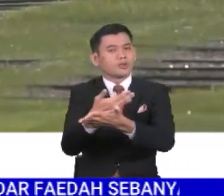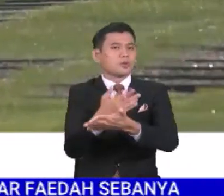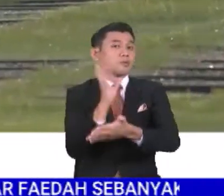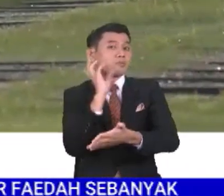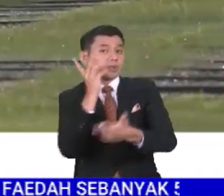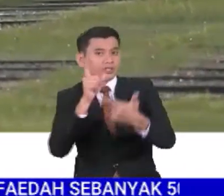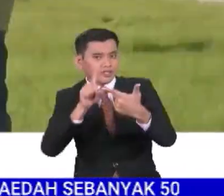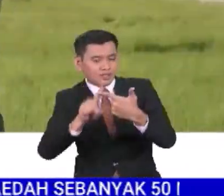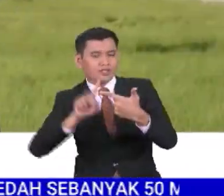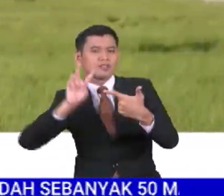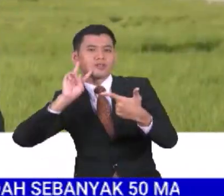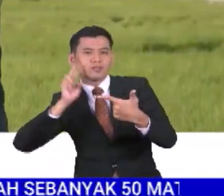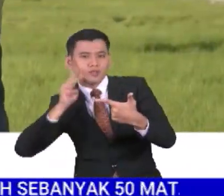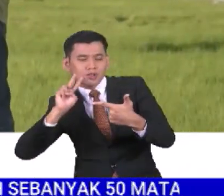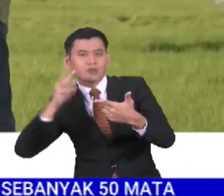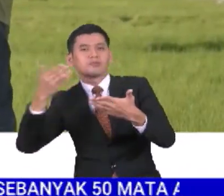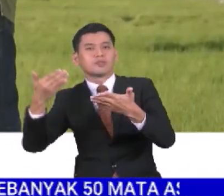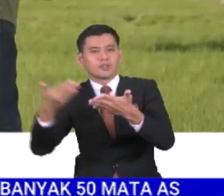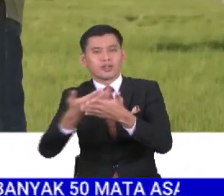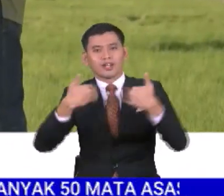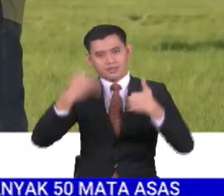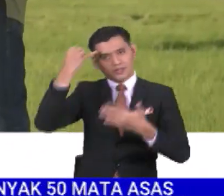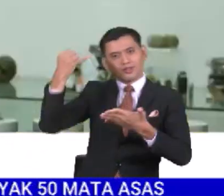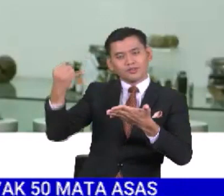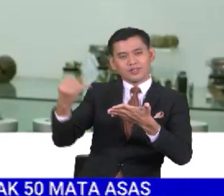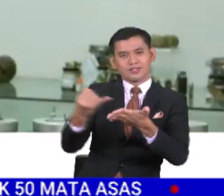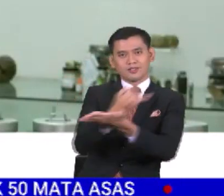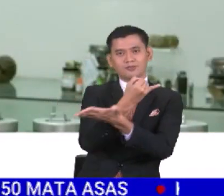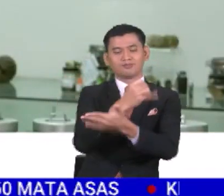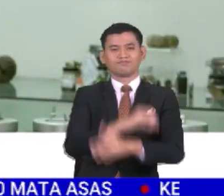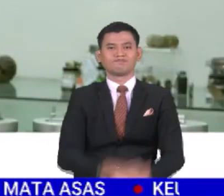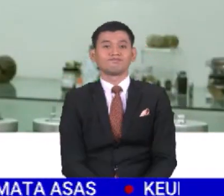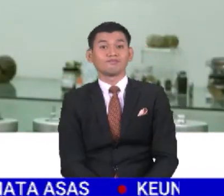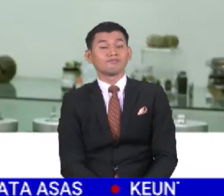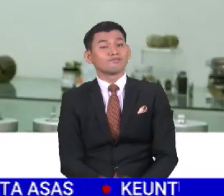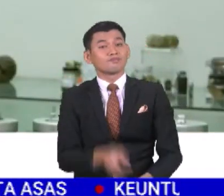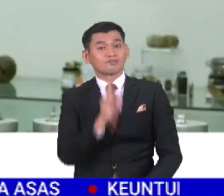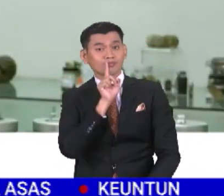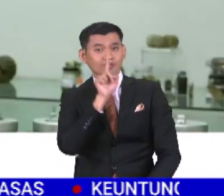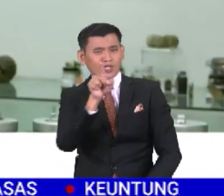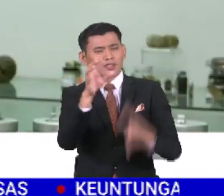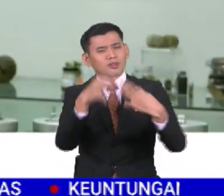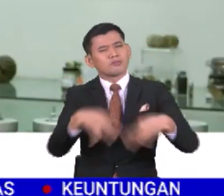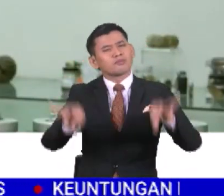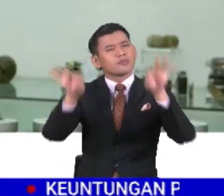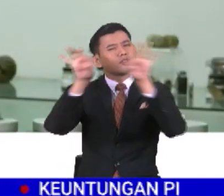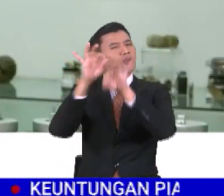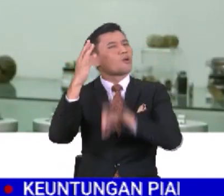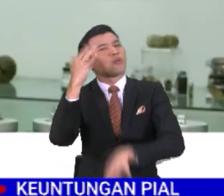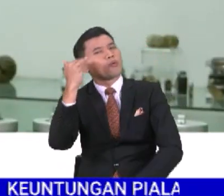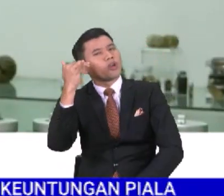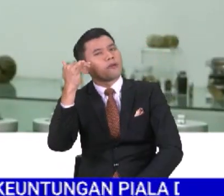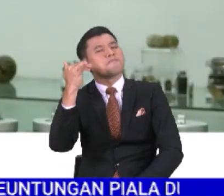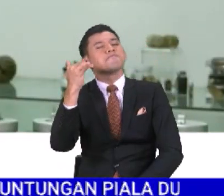juga sayur-sayuran yang lain. Ini adalah sangat penting untuk